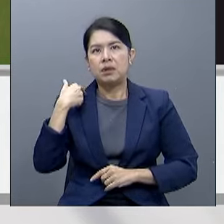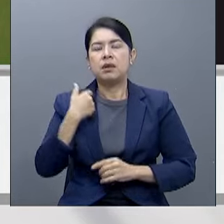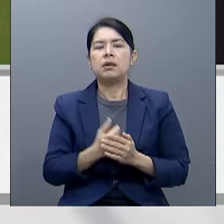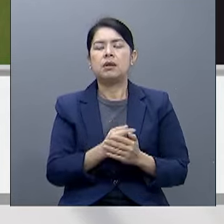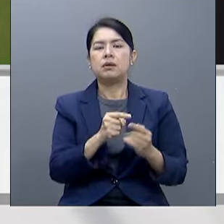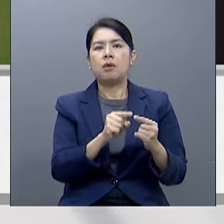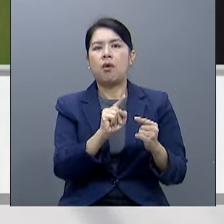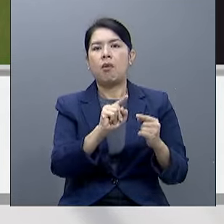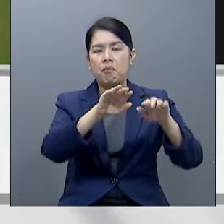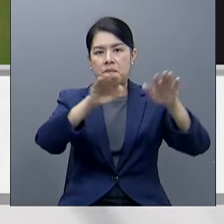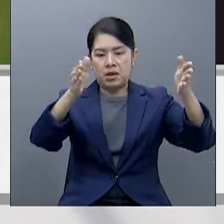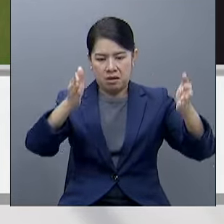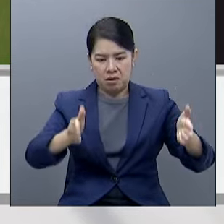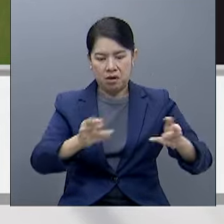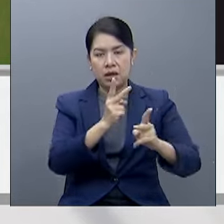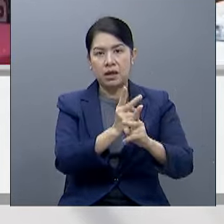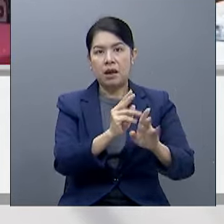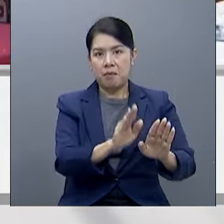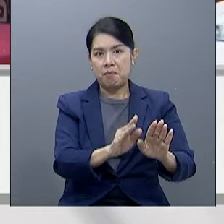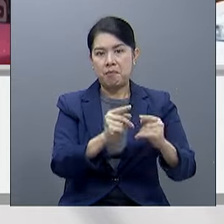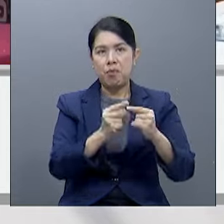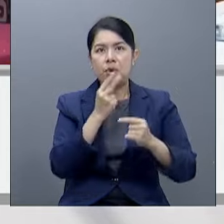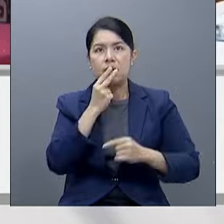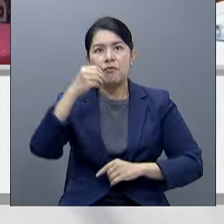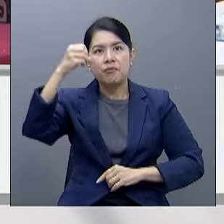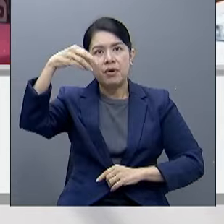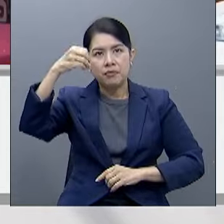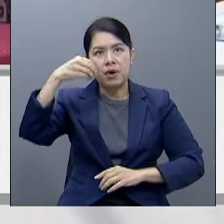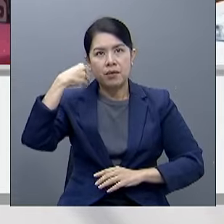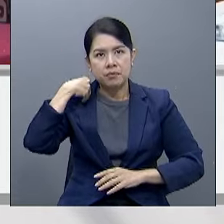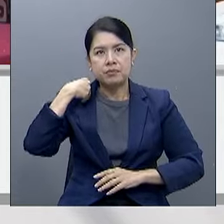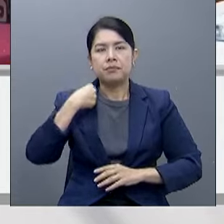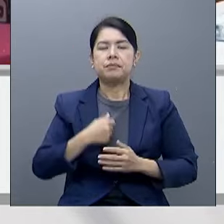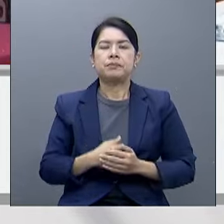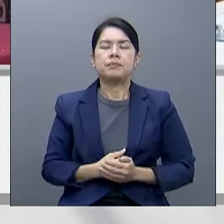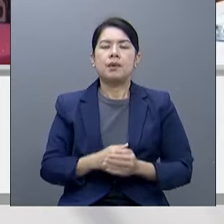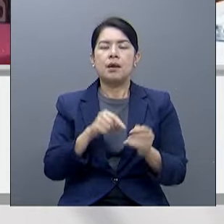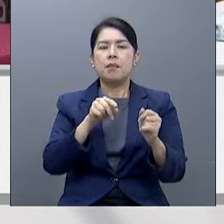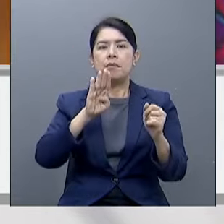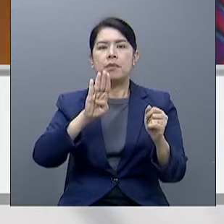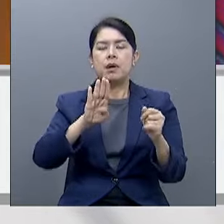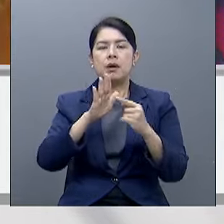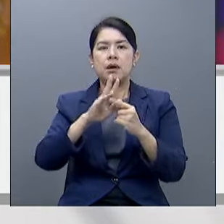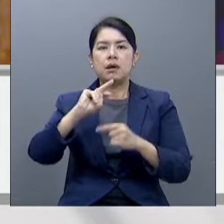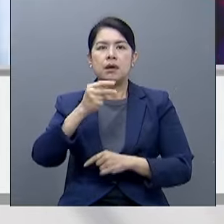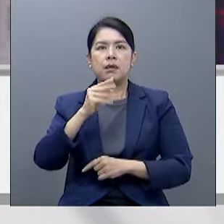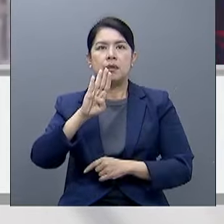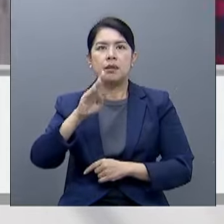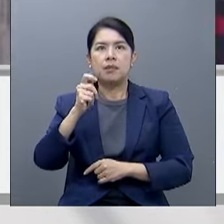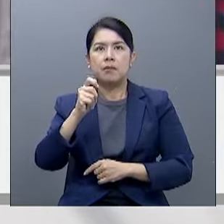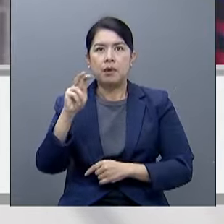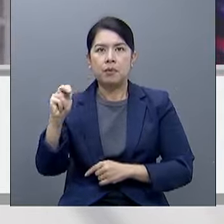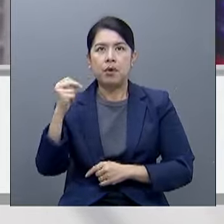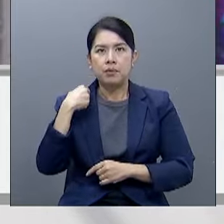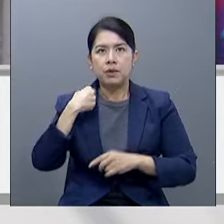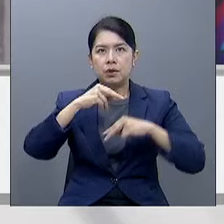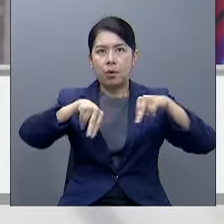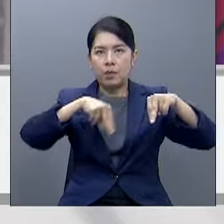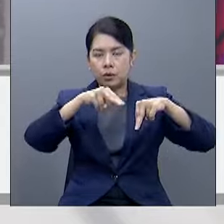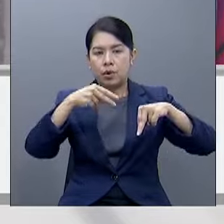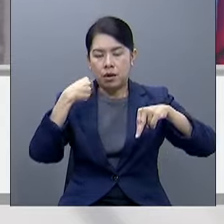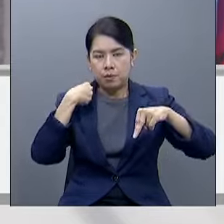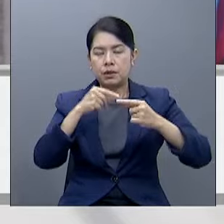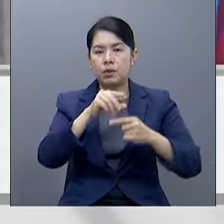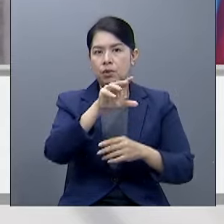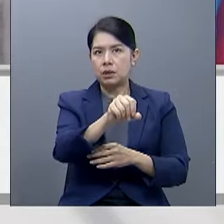และสถานที่ที่ใช้สำหรับการแพ็คสินค้าที่ย่านบางบอนก็เลยเข้าไปตรวจสอบและจับกุมนะคะแจ้งข้อกล่าวหาได้กับผู้ดู